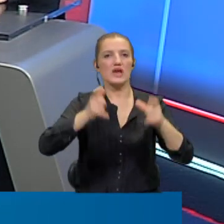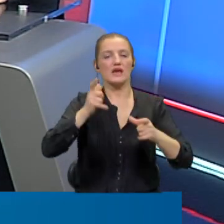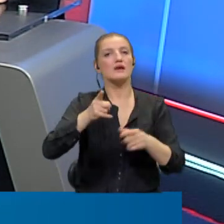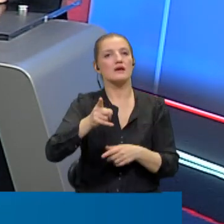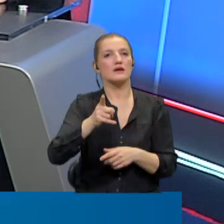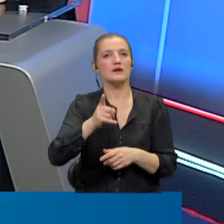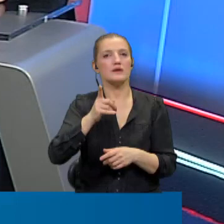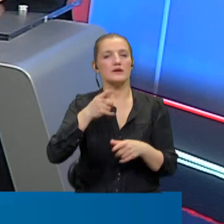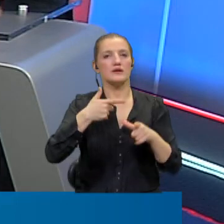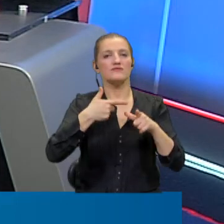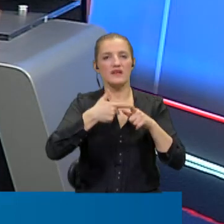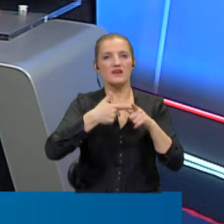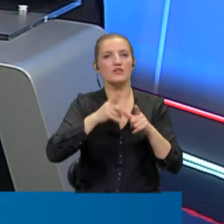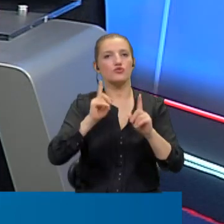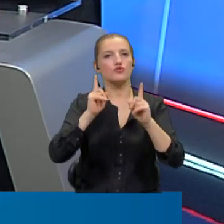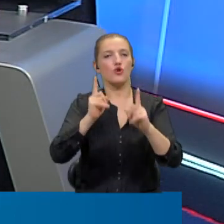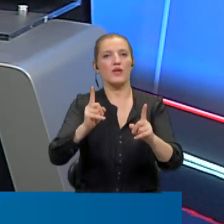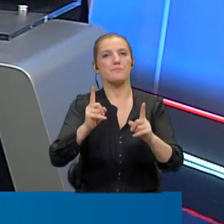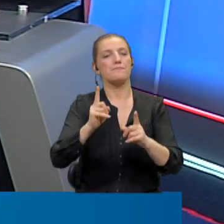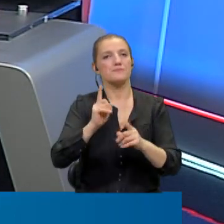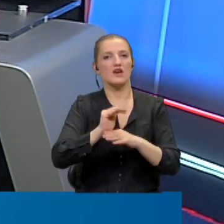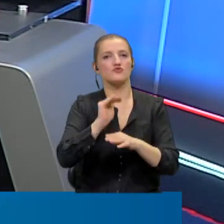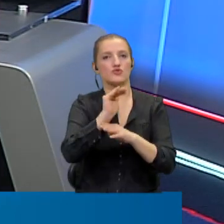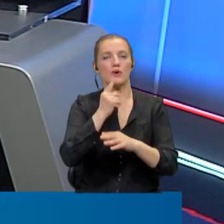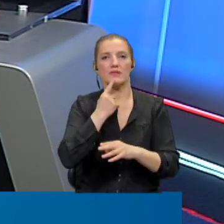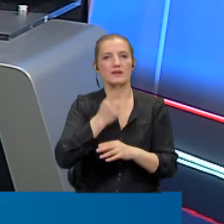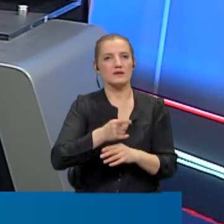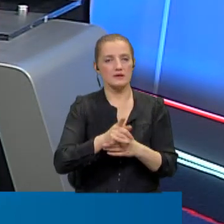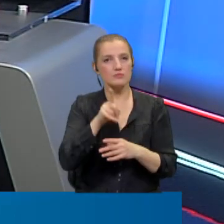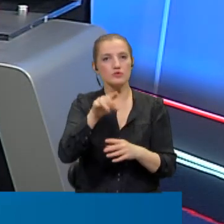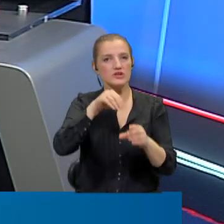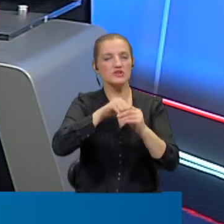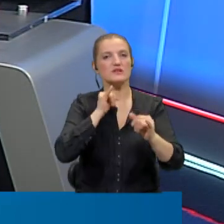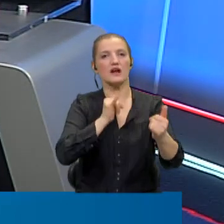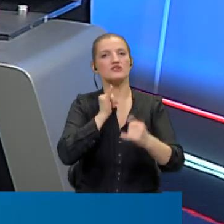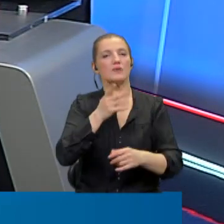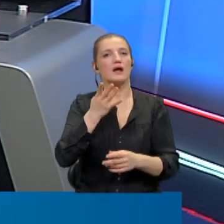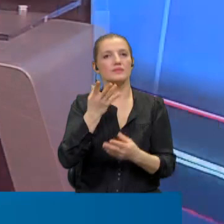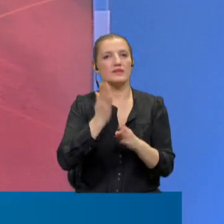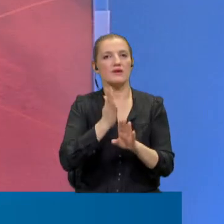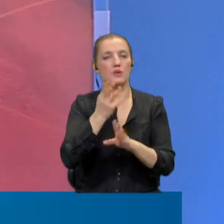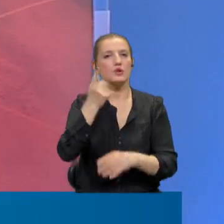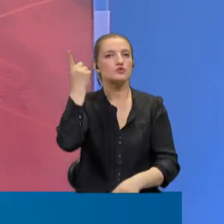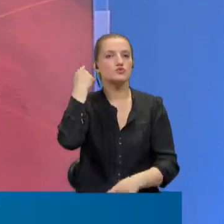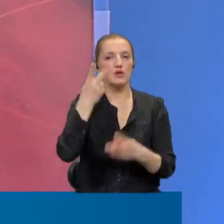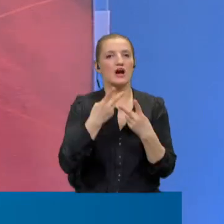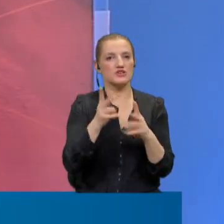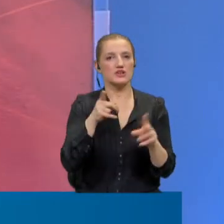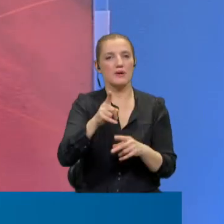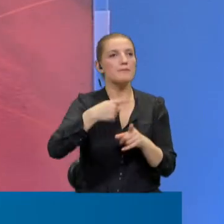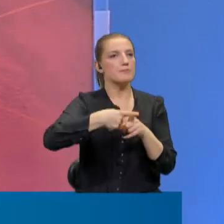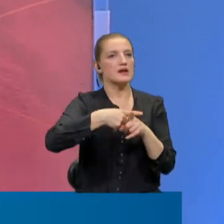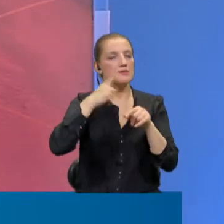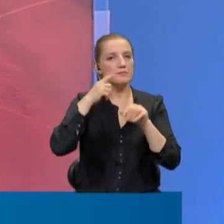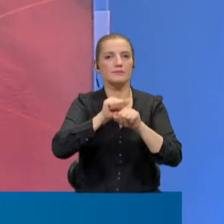adeta bir Fetret dönemi yaşıyor dedi hani bunun üzerinden bir Polemik de devam edebilir O yüzden dün yapılmış olan o açıklamayı